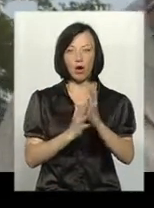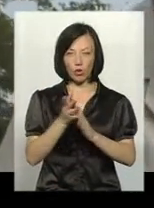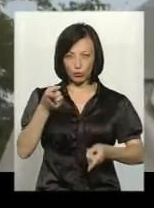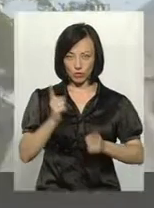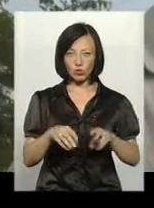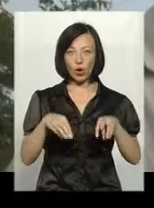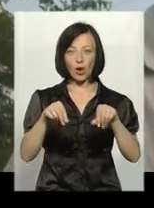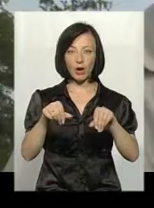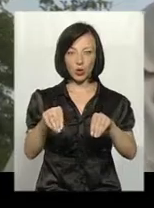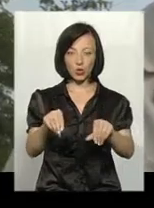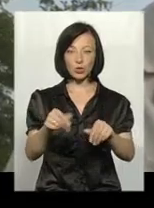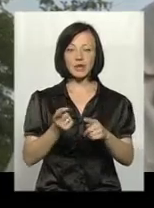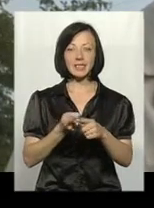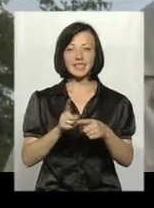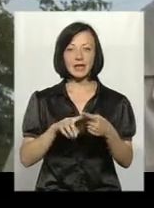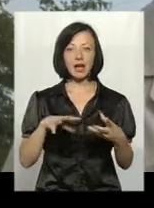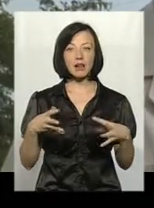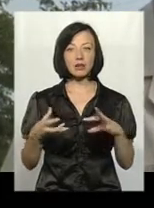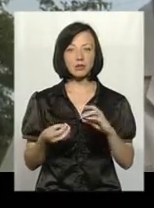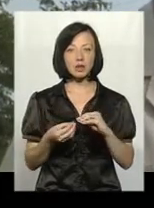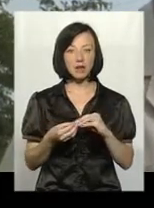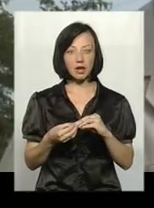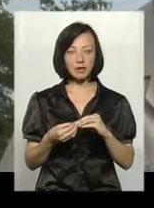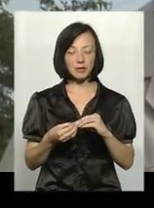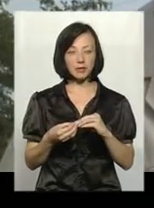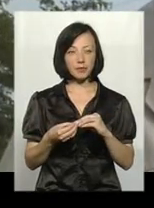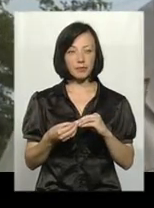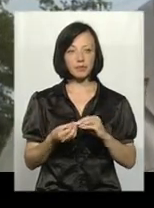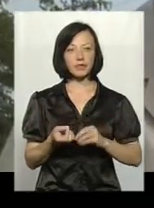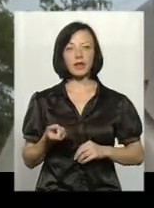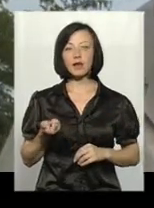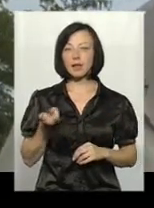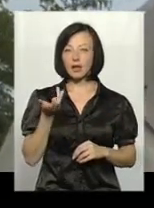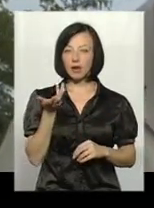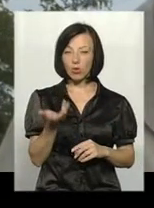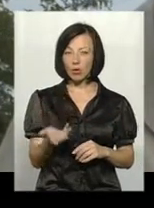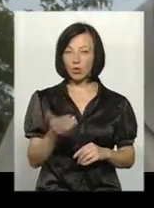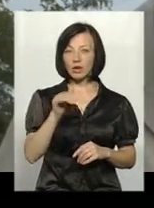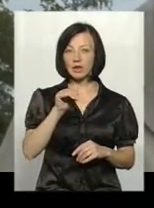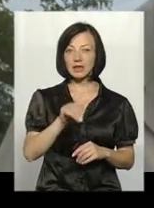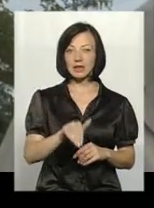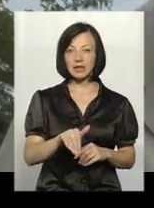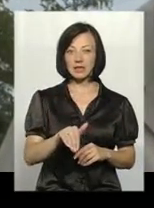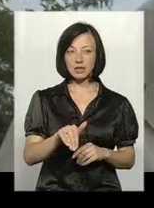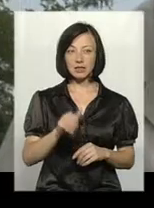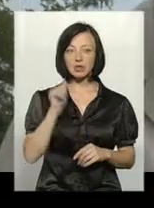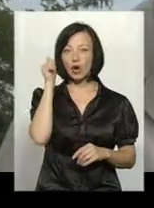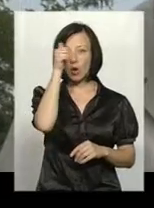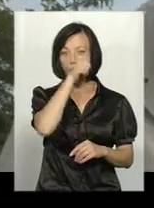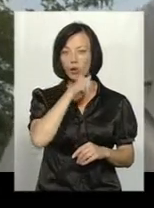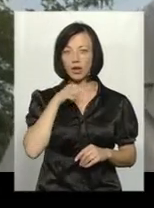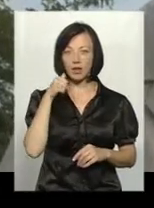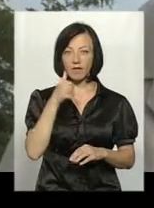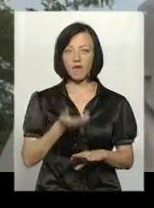родючого ґрунту. Це результат кількох тисяч років